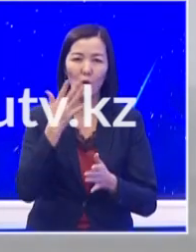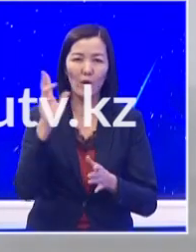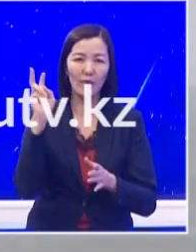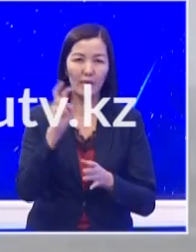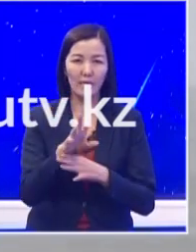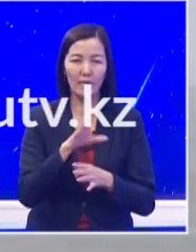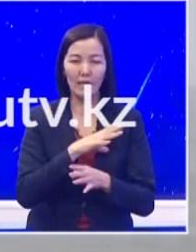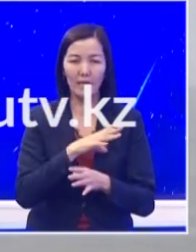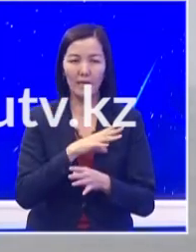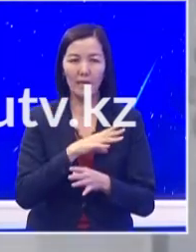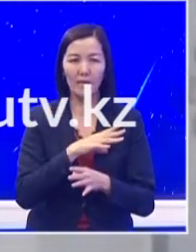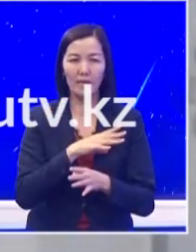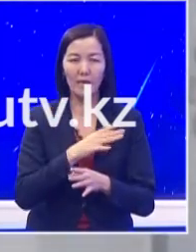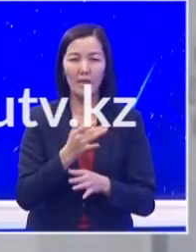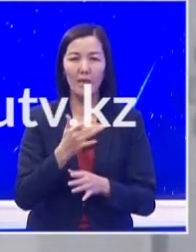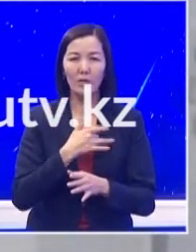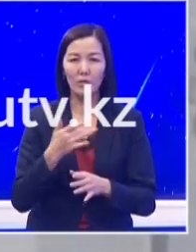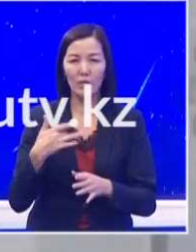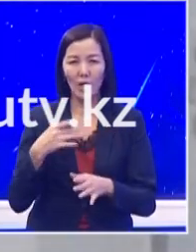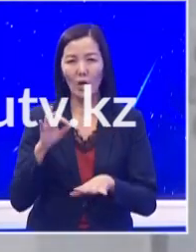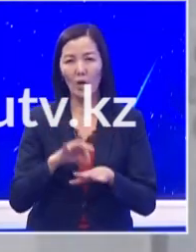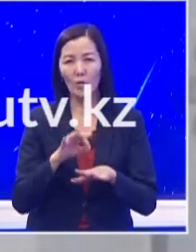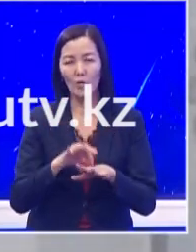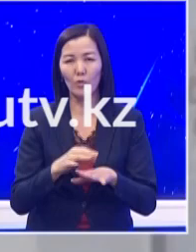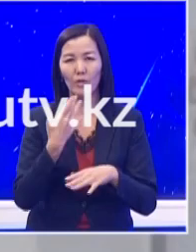айтады. Билік демікпе сияқты созылмалы ауру бар тұрғындарға